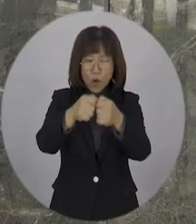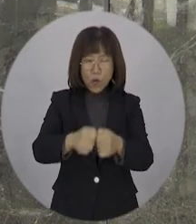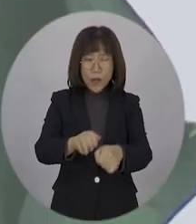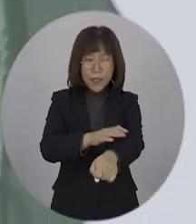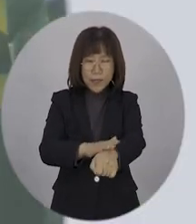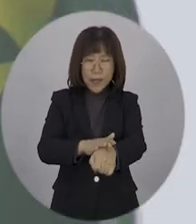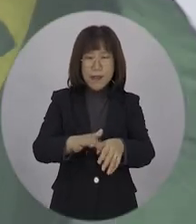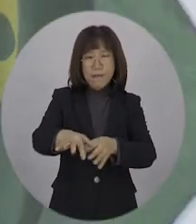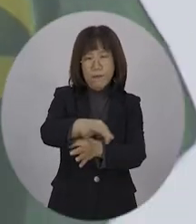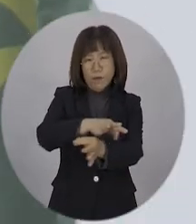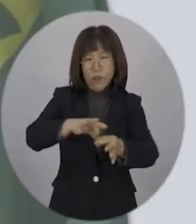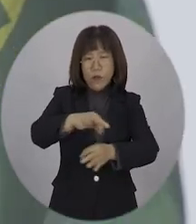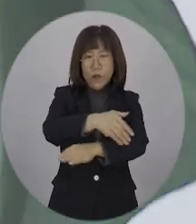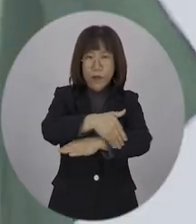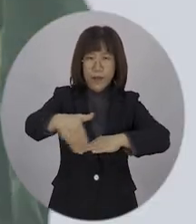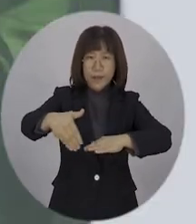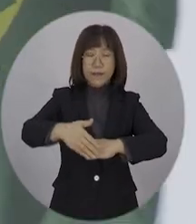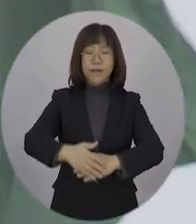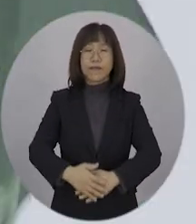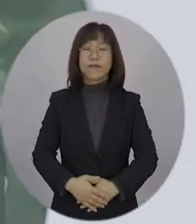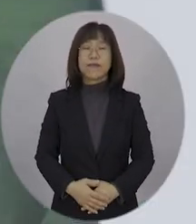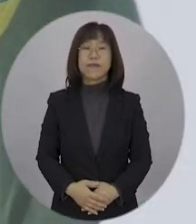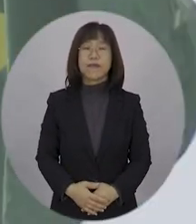살림을 챙겨 나간다는 방침입니다